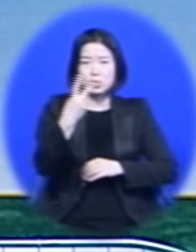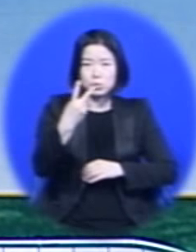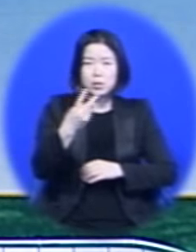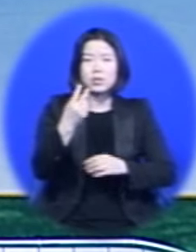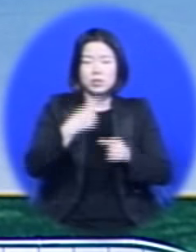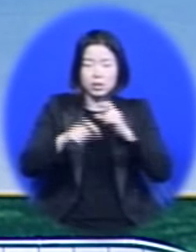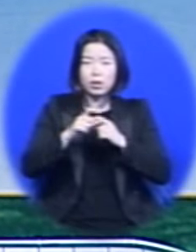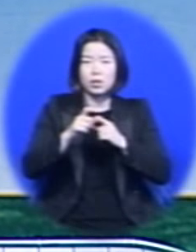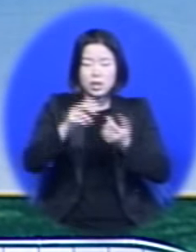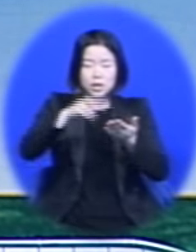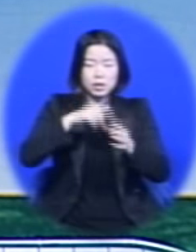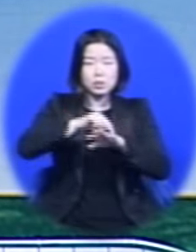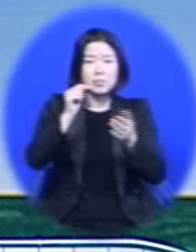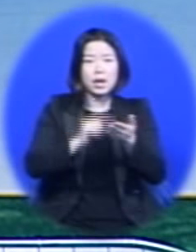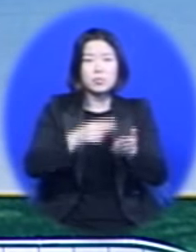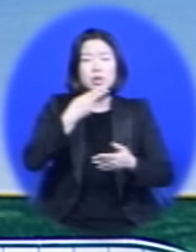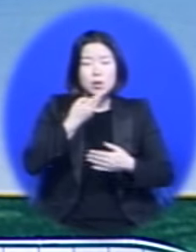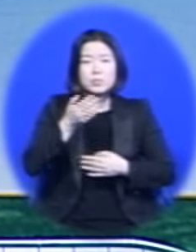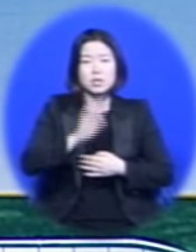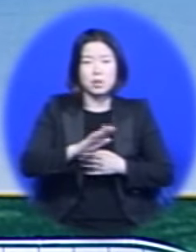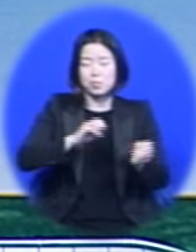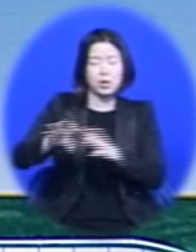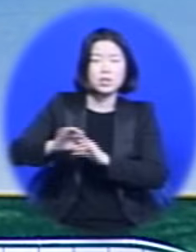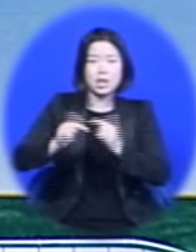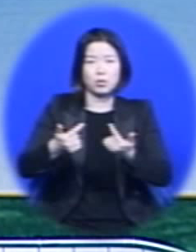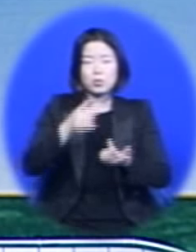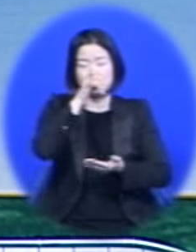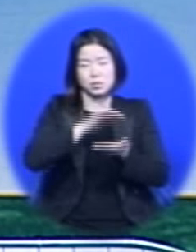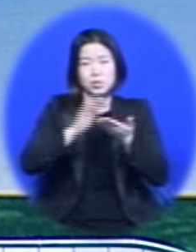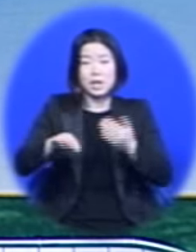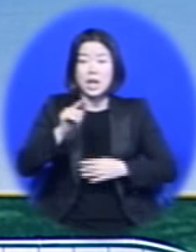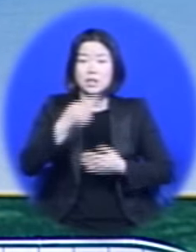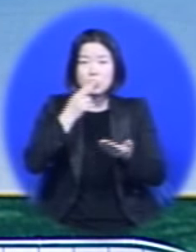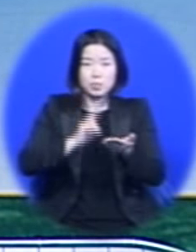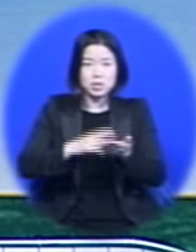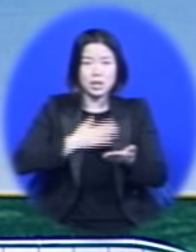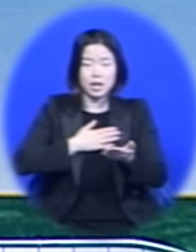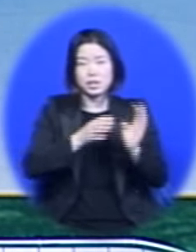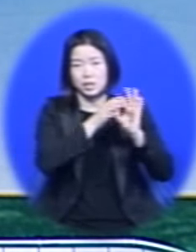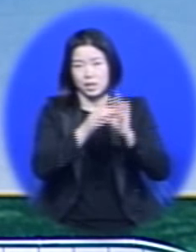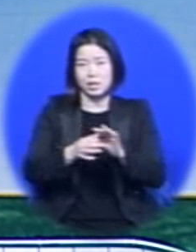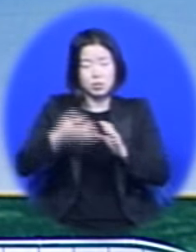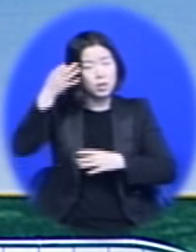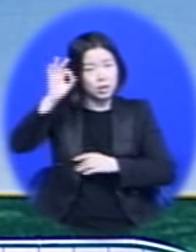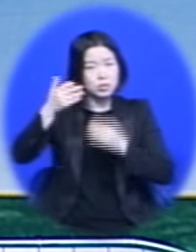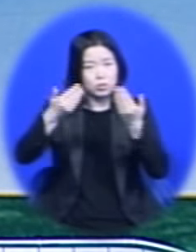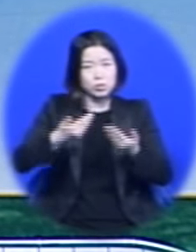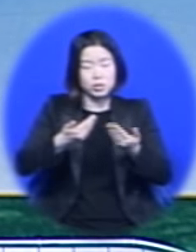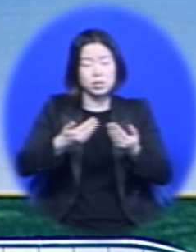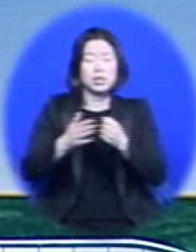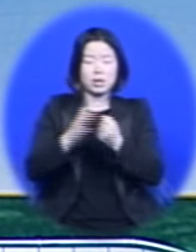마음이 없으면서도 저는 그 편지를 버리지 않고 있습니다. 그 편지가 저를 계속해서 깨우쳐 줄 것이기